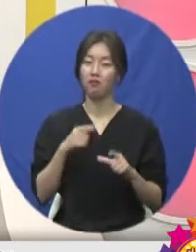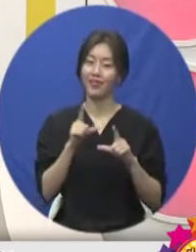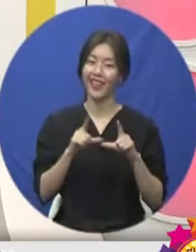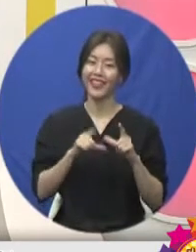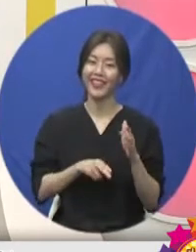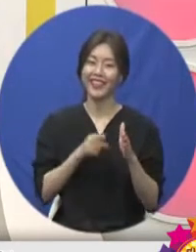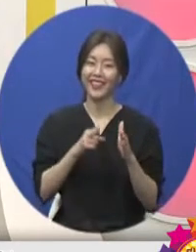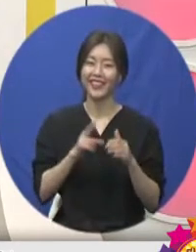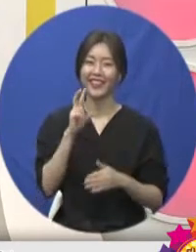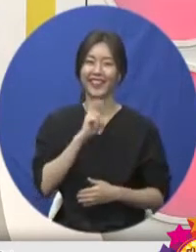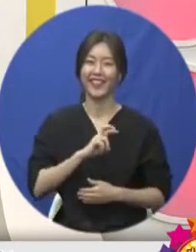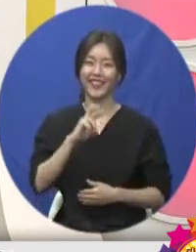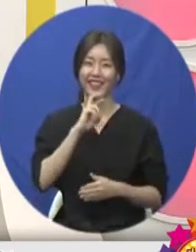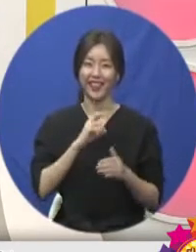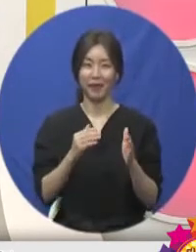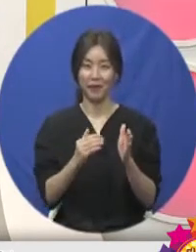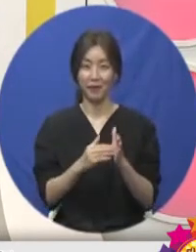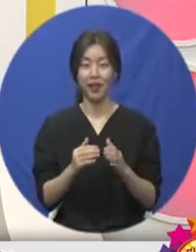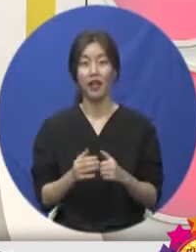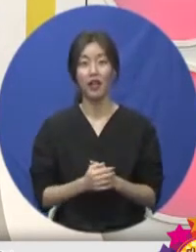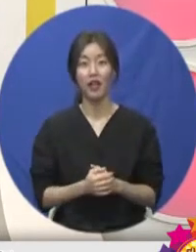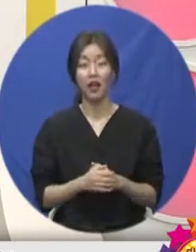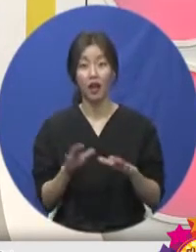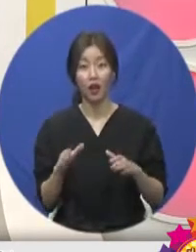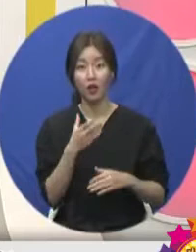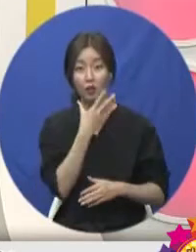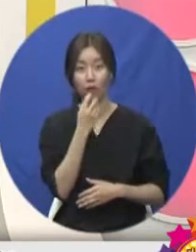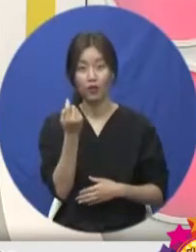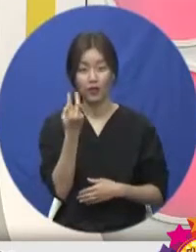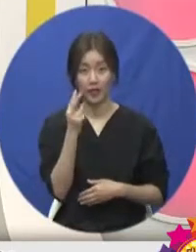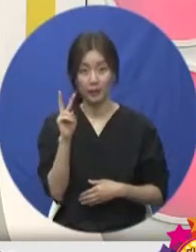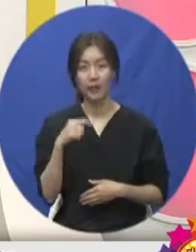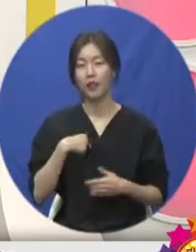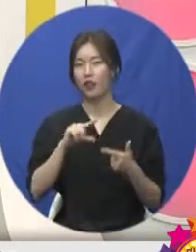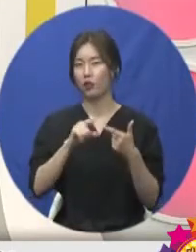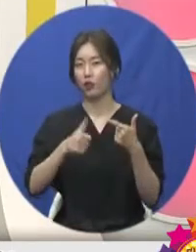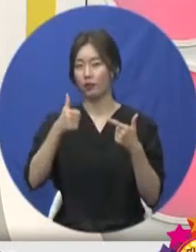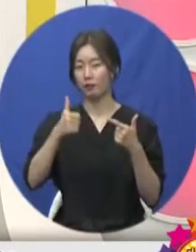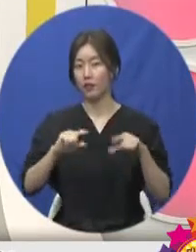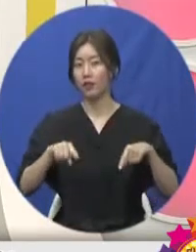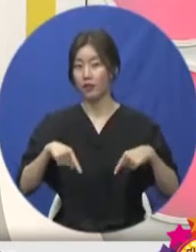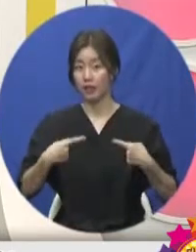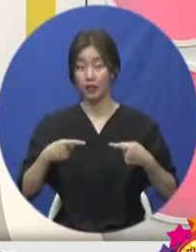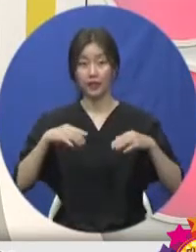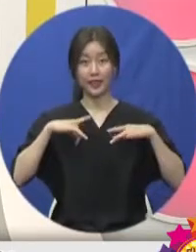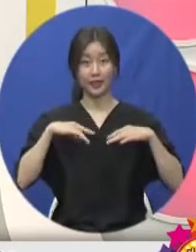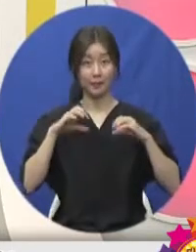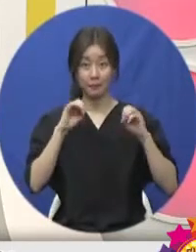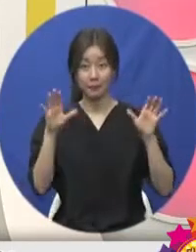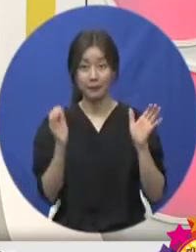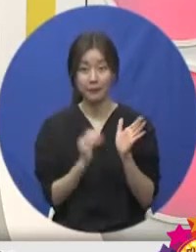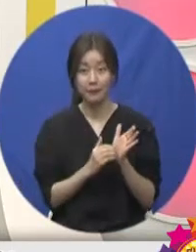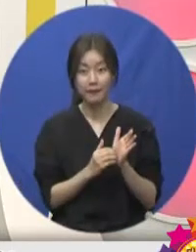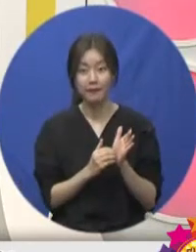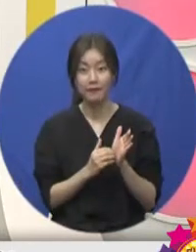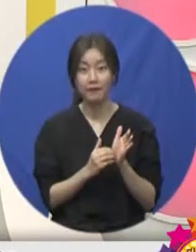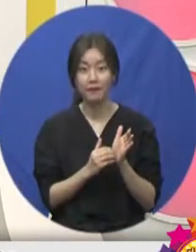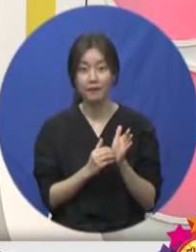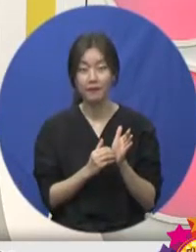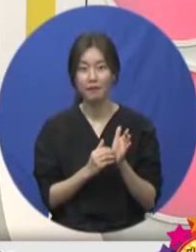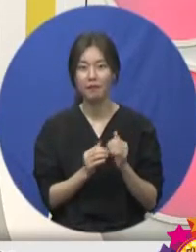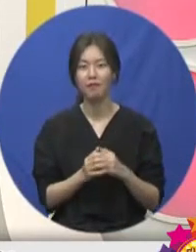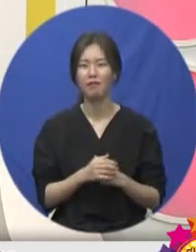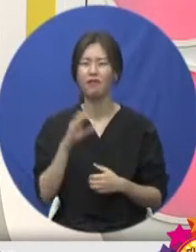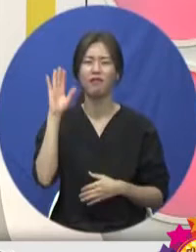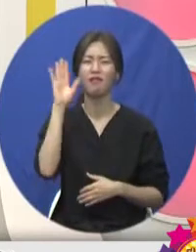부르고 왔어요. 예. 오늘 저 복지TV 나눔 노래자랑 내가 월말 결선에 나간다고 자랑 좀 하시지 그랬어요.